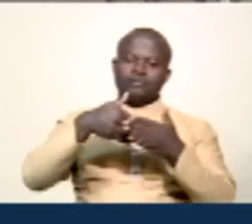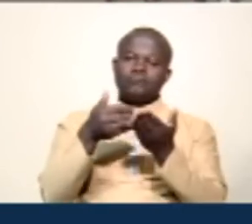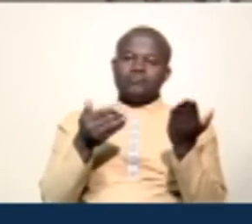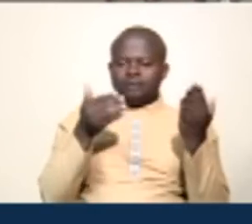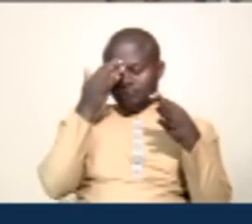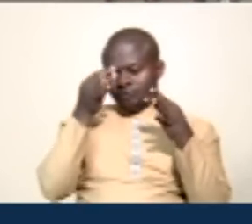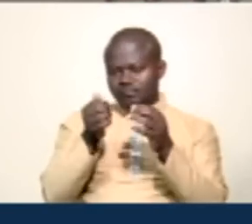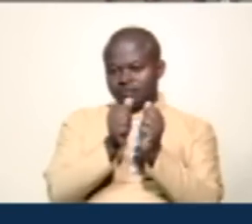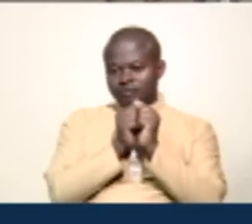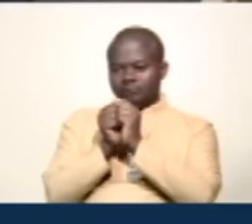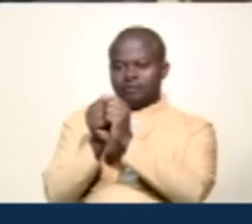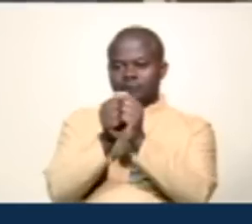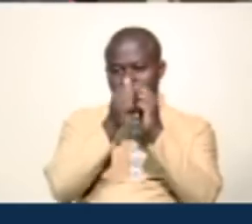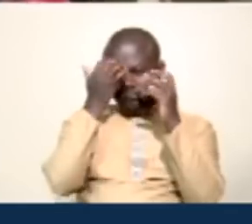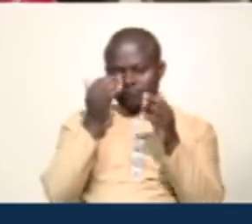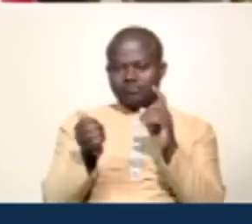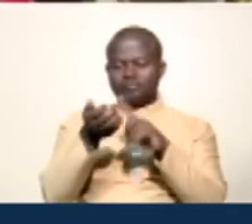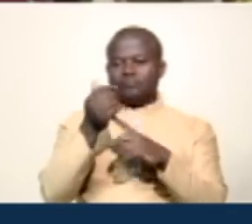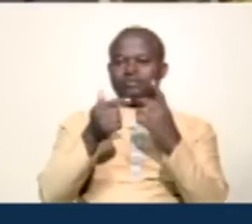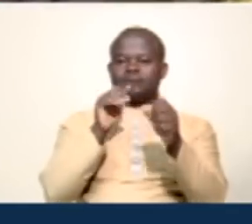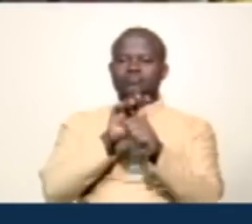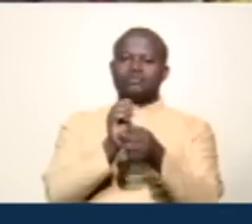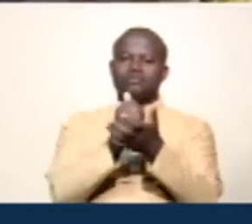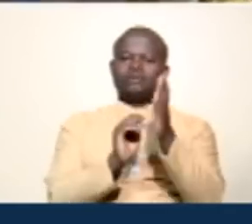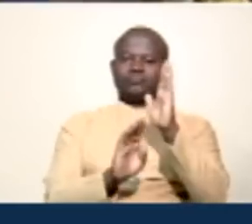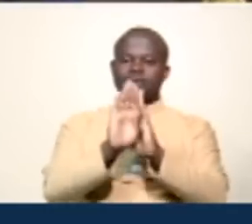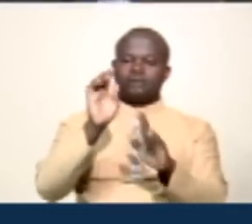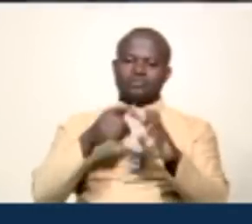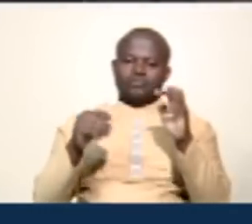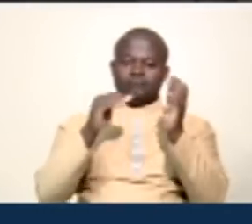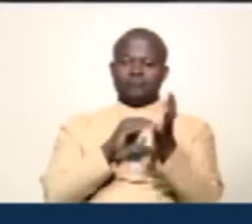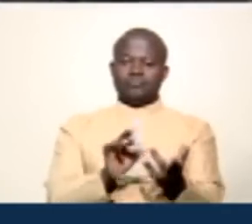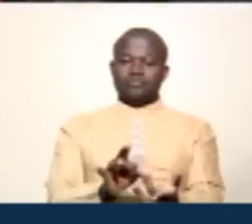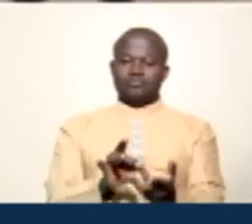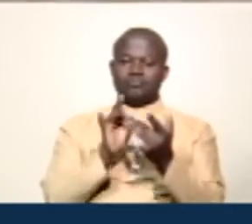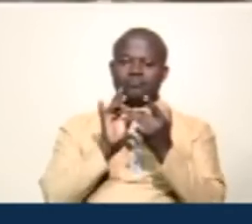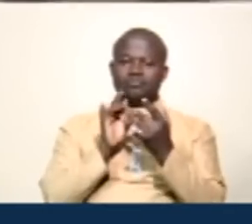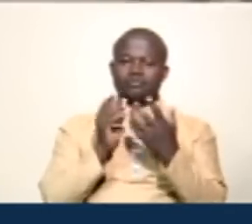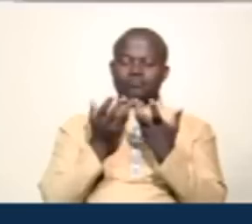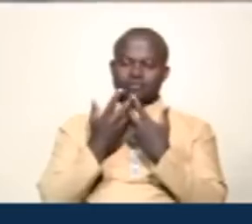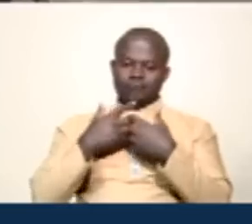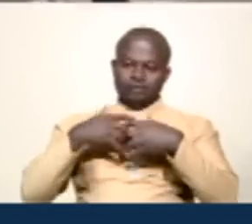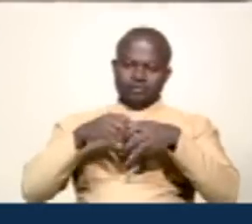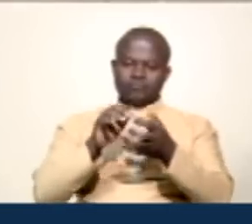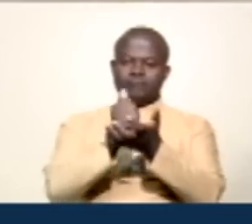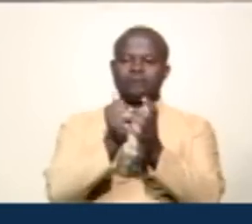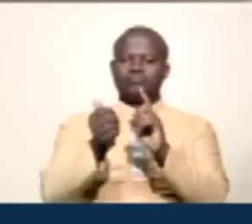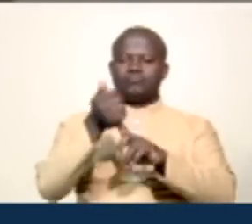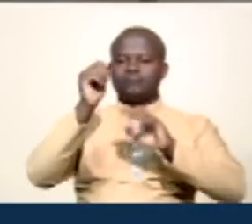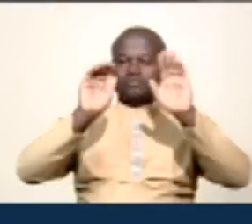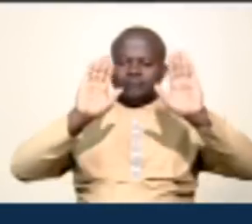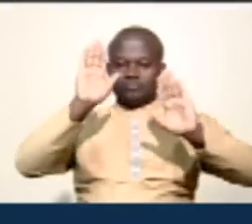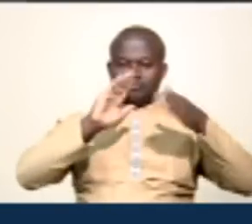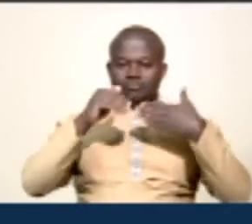ibyo biyemeje, ndetse bituma bagera kuri byinshi bateza imbere. Ariko by'umwihariko ubumwe bwabo bwabafashije kugira uruhare